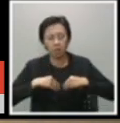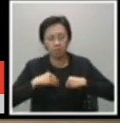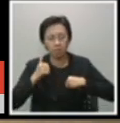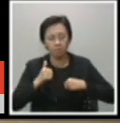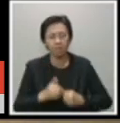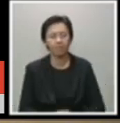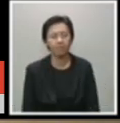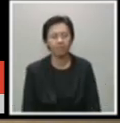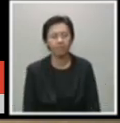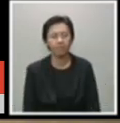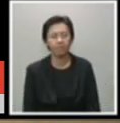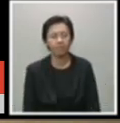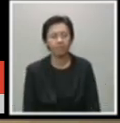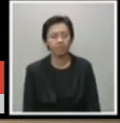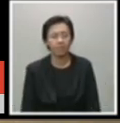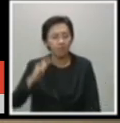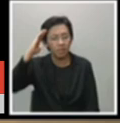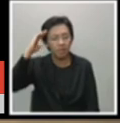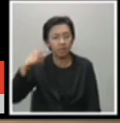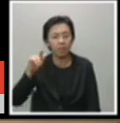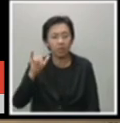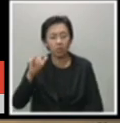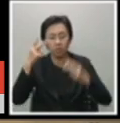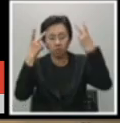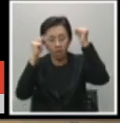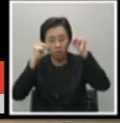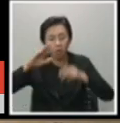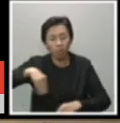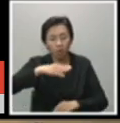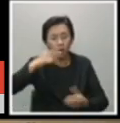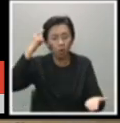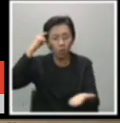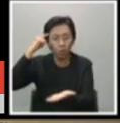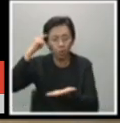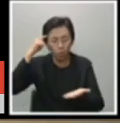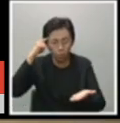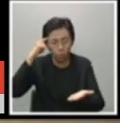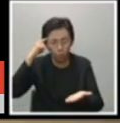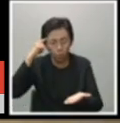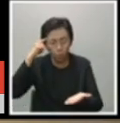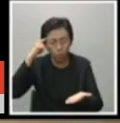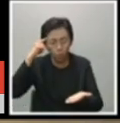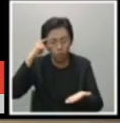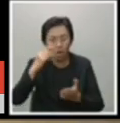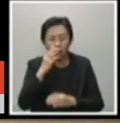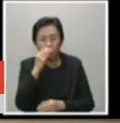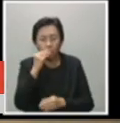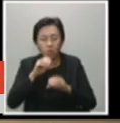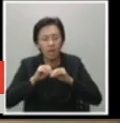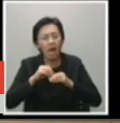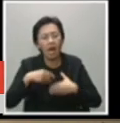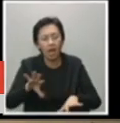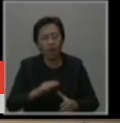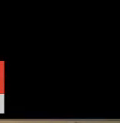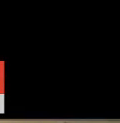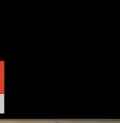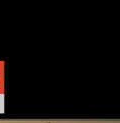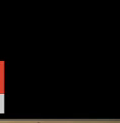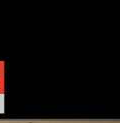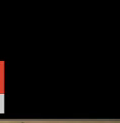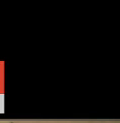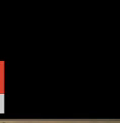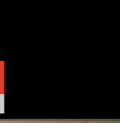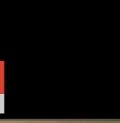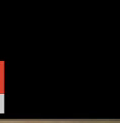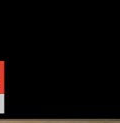แต่ท่าทีของพลเอกประยุทธ์จันทร์โอชาค่ะทุกคนทราบกันหมดแล้วเพื่อนสมาชิกได้พูดกันอย่างแพร่หลายว่ามันเป็นพฤติกรรมที่ไม่เหมาะส